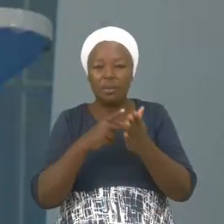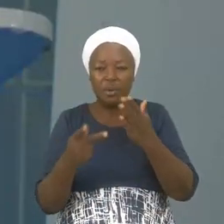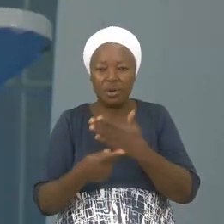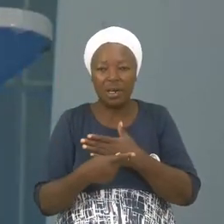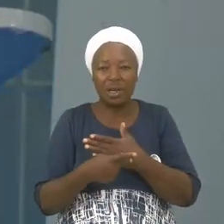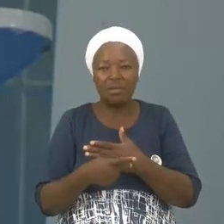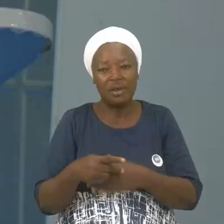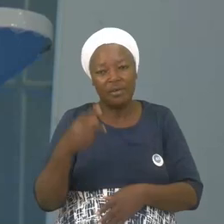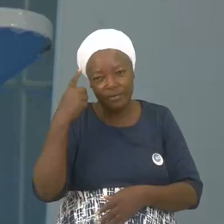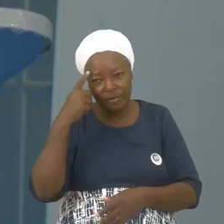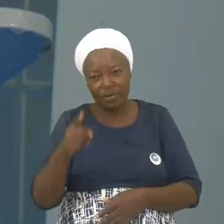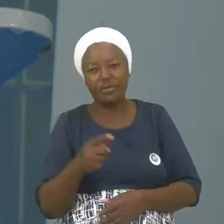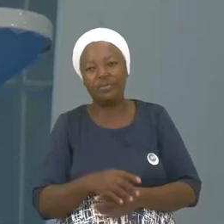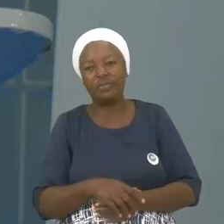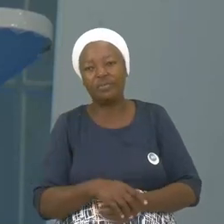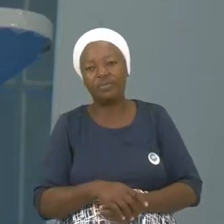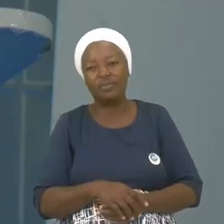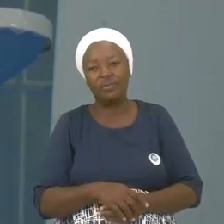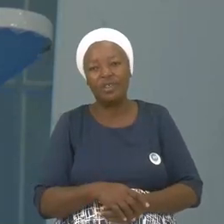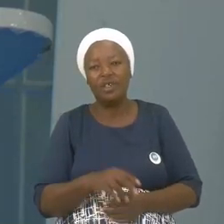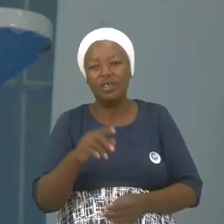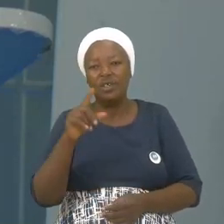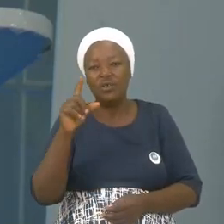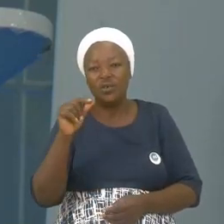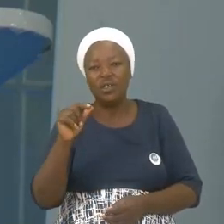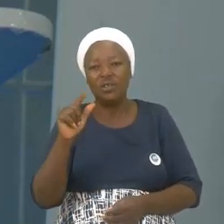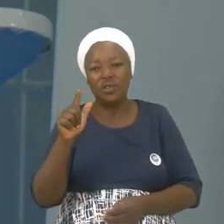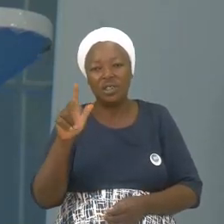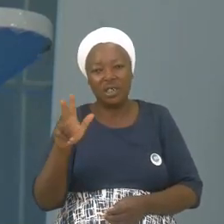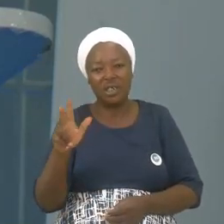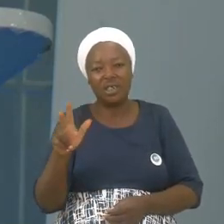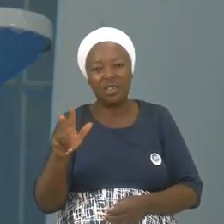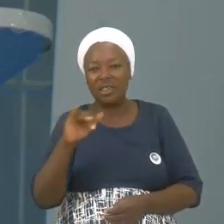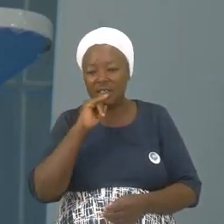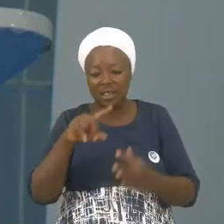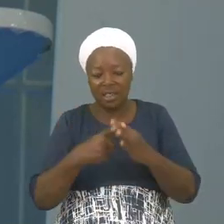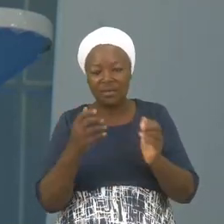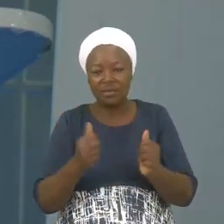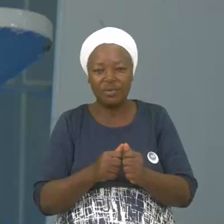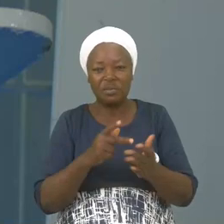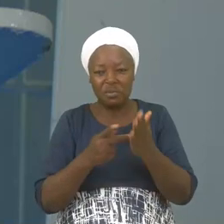Il y aura un rallye, un banquet spécial pour vous.